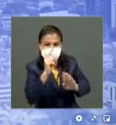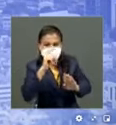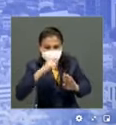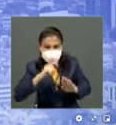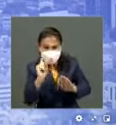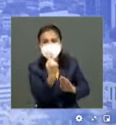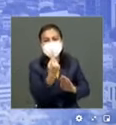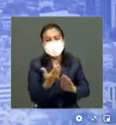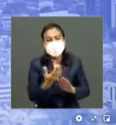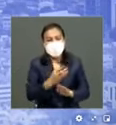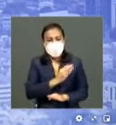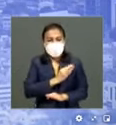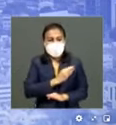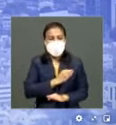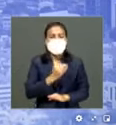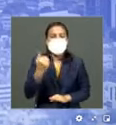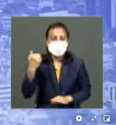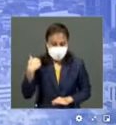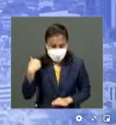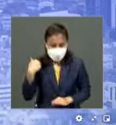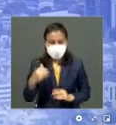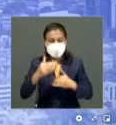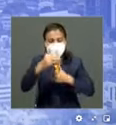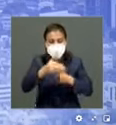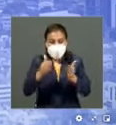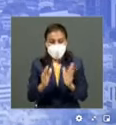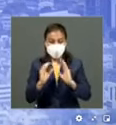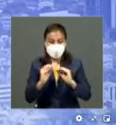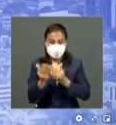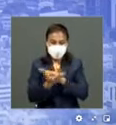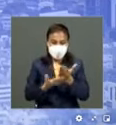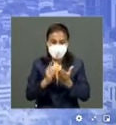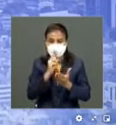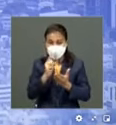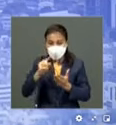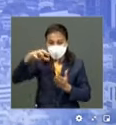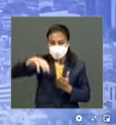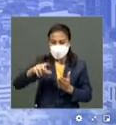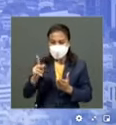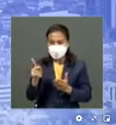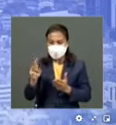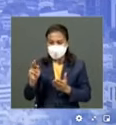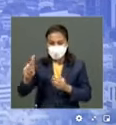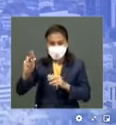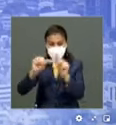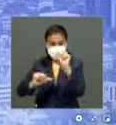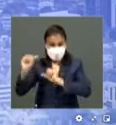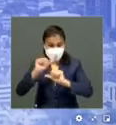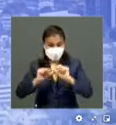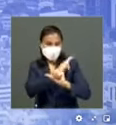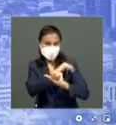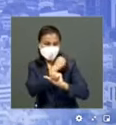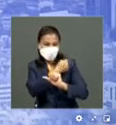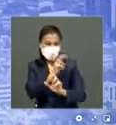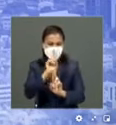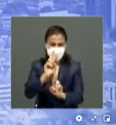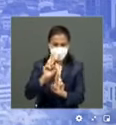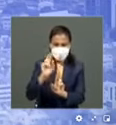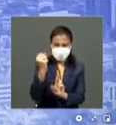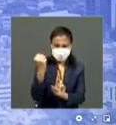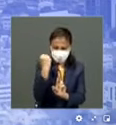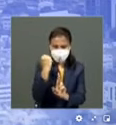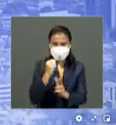คะตอนนี้ที่ประชุมก็ได้กำชับค่ะว่ากรมวิทยาศาสตร์ทางการแพทย์ตอนนี้จะต้องเฝ้าระวังอย่างเข้มงวดนะคะ